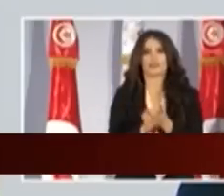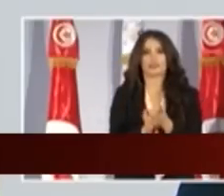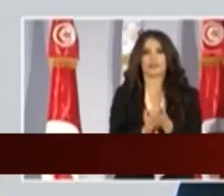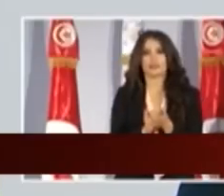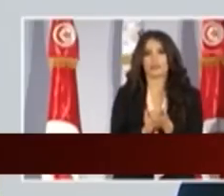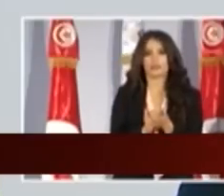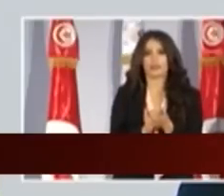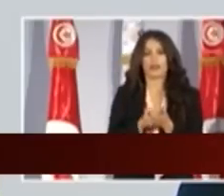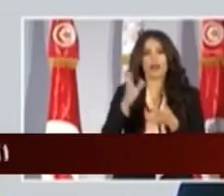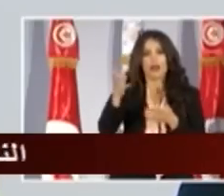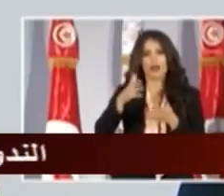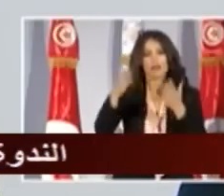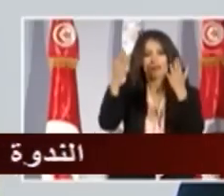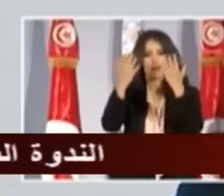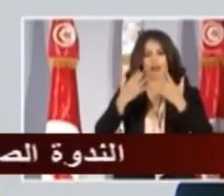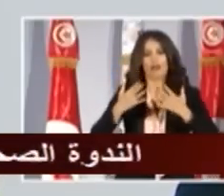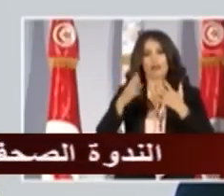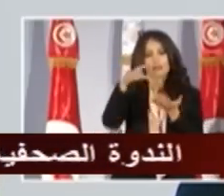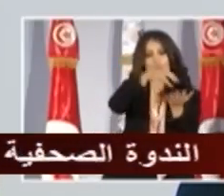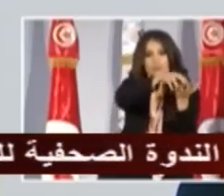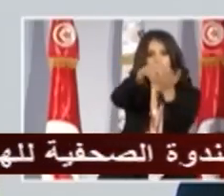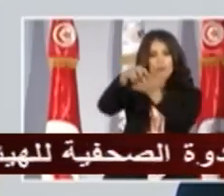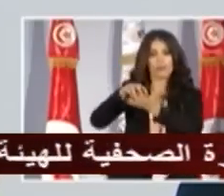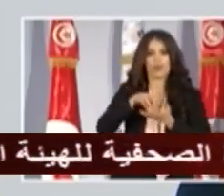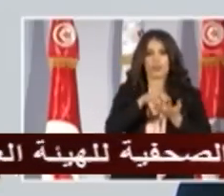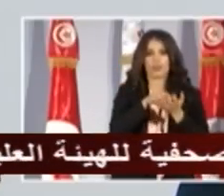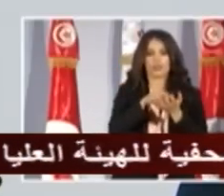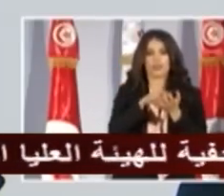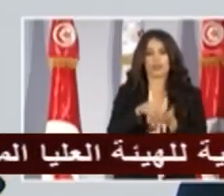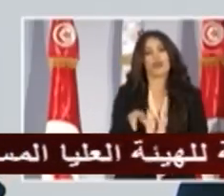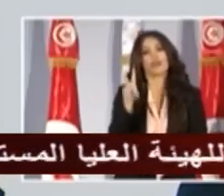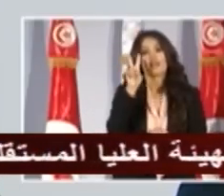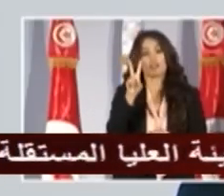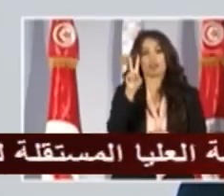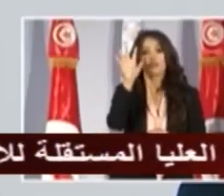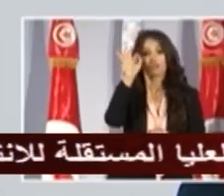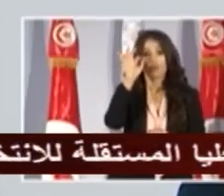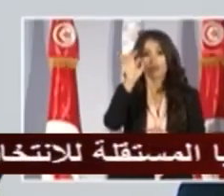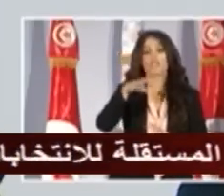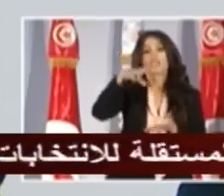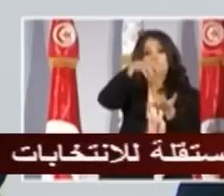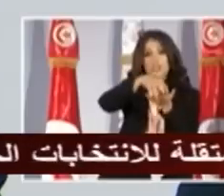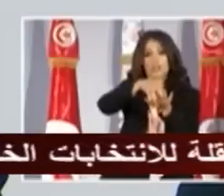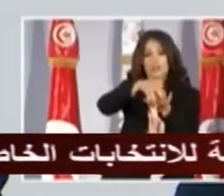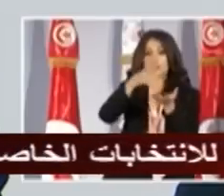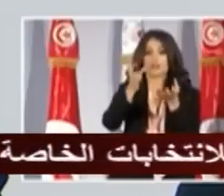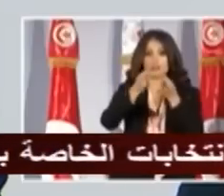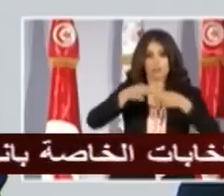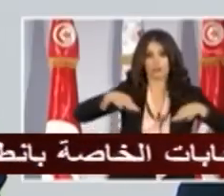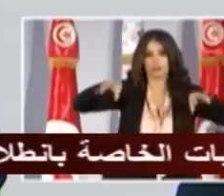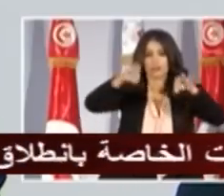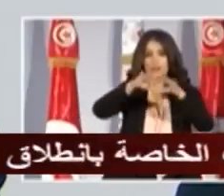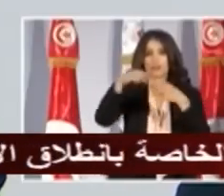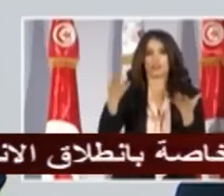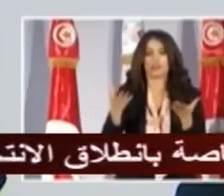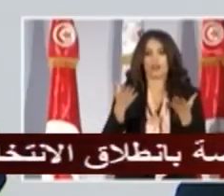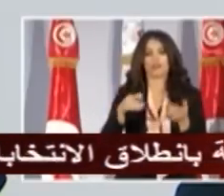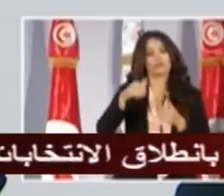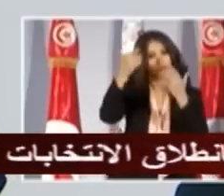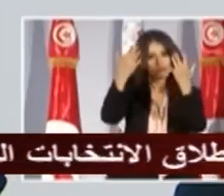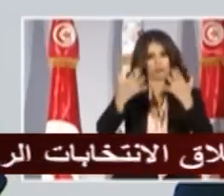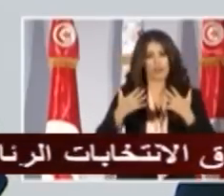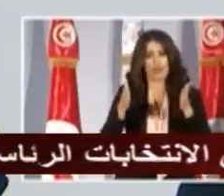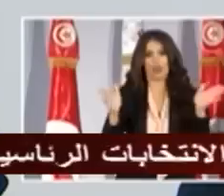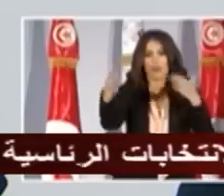عدد المراكز اللي بها هي اثنين وخمسين مركز عدد الاقل مكاتب الاقتراع في